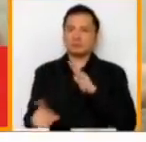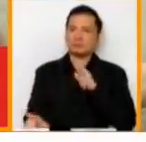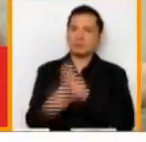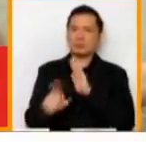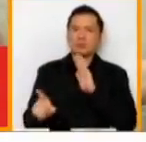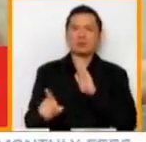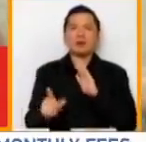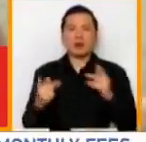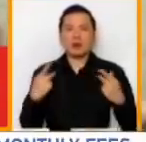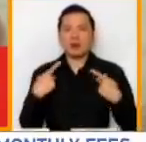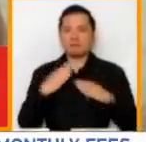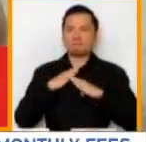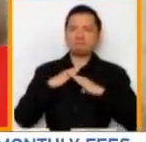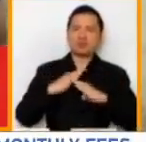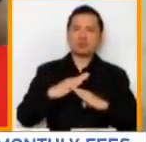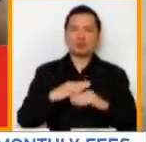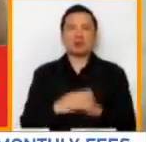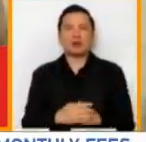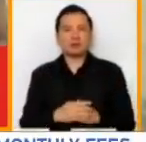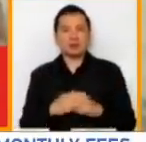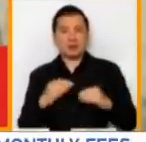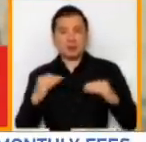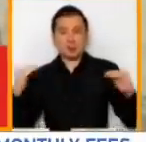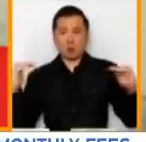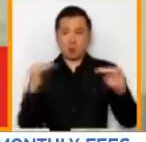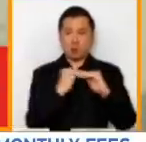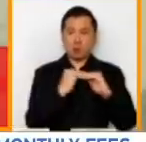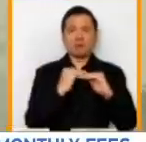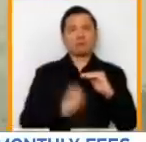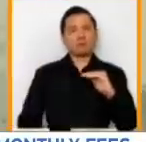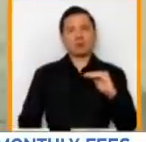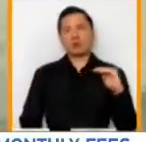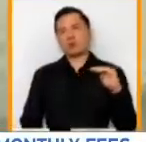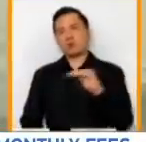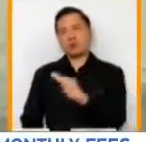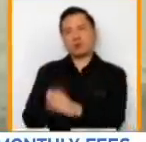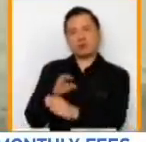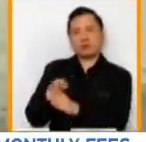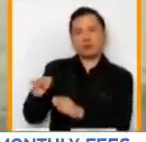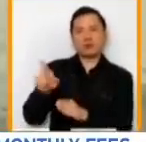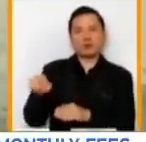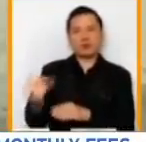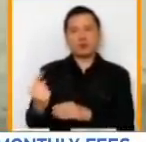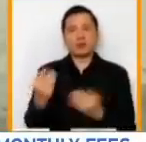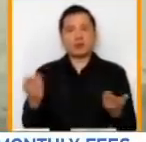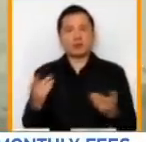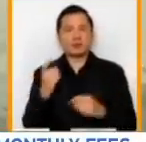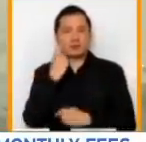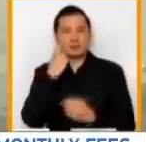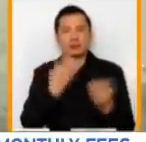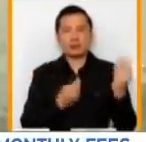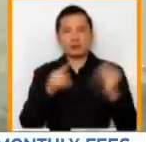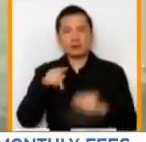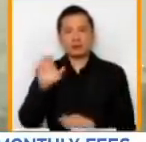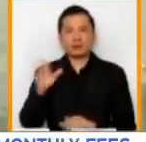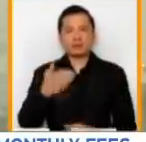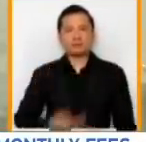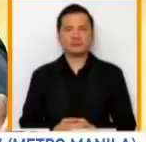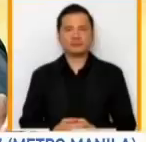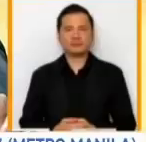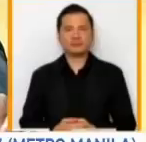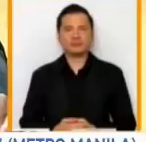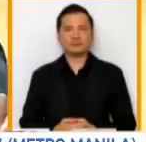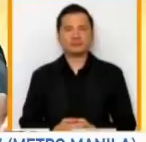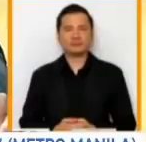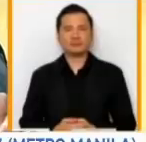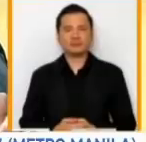dito na ginawa ngang one-way yung traffic scheme. Yan muna yung latest mula rito sa Pasay City. Ako po si James Agustin, buong puso para sa